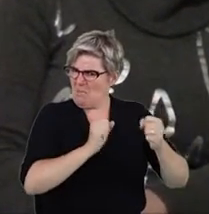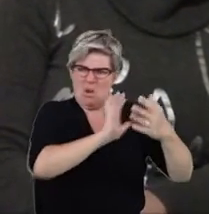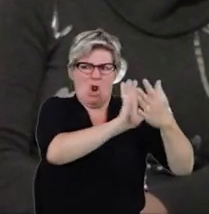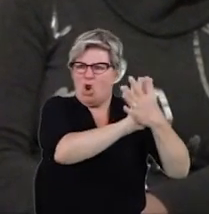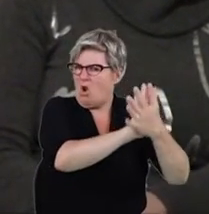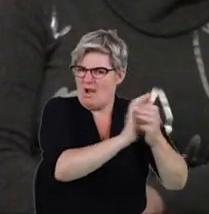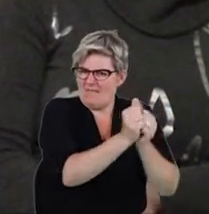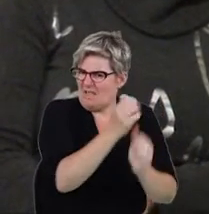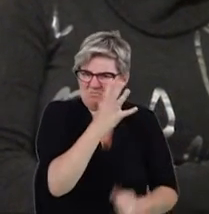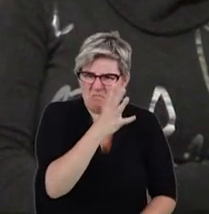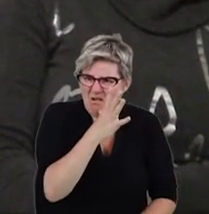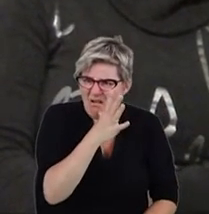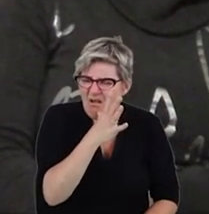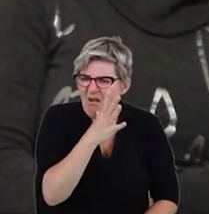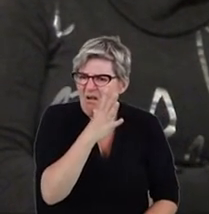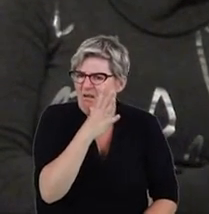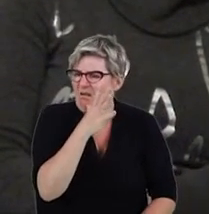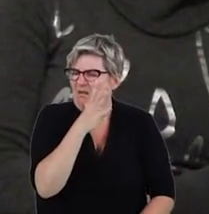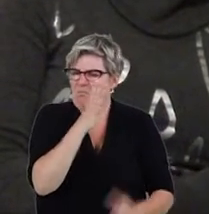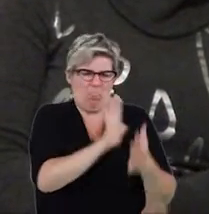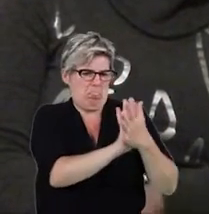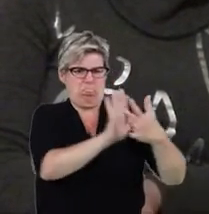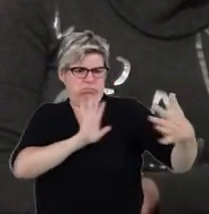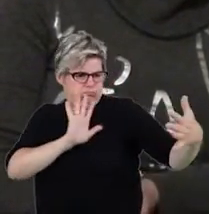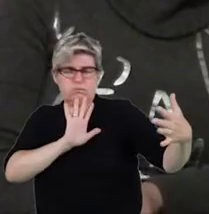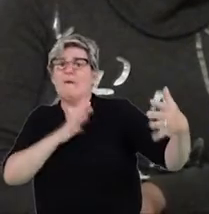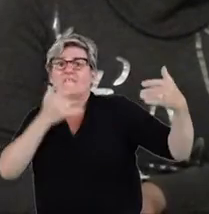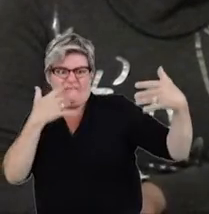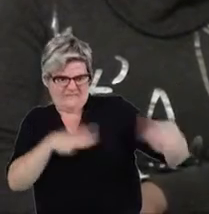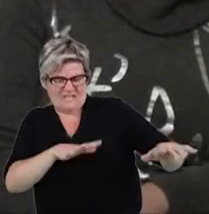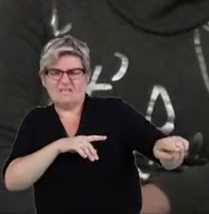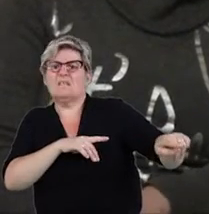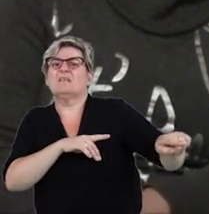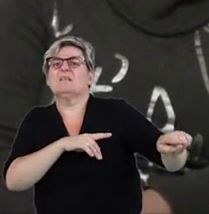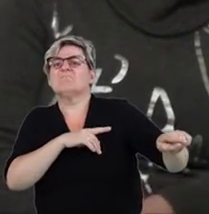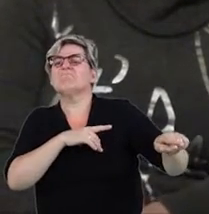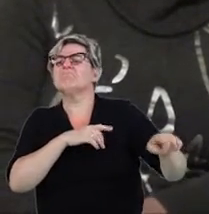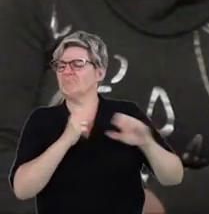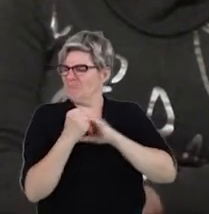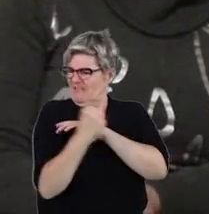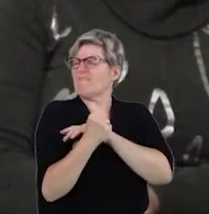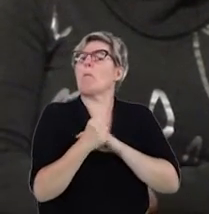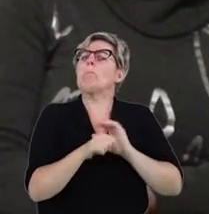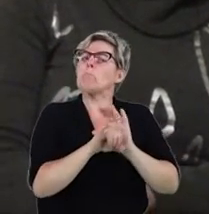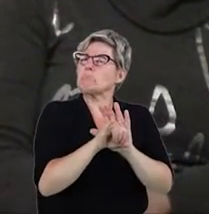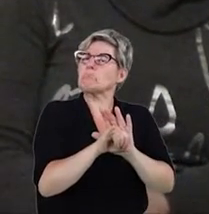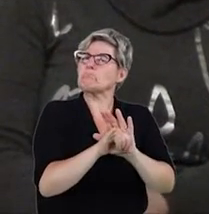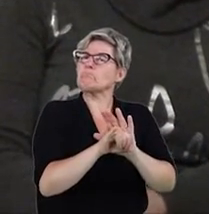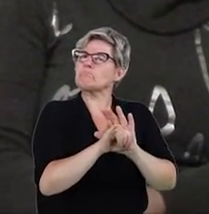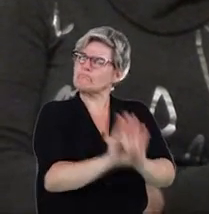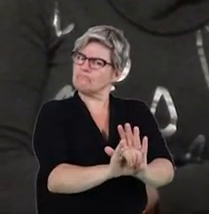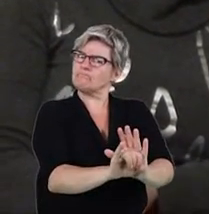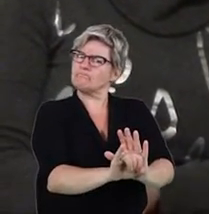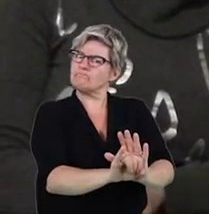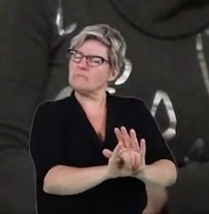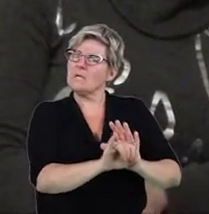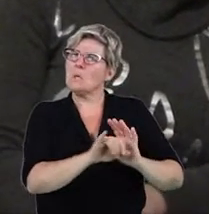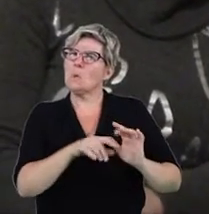plus collée sur ta mère, parce que tu n'avais pas le choix de t'affirmer, parce